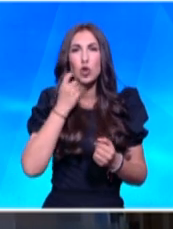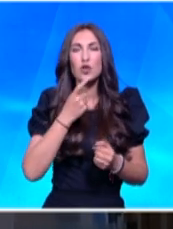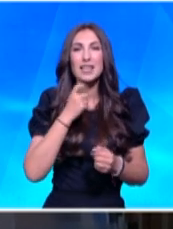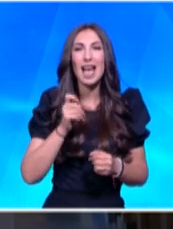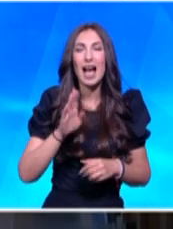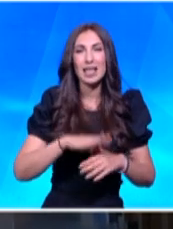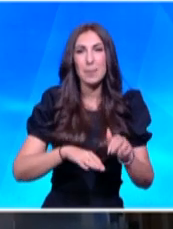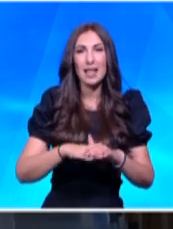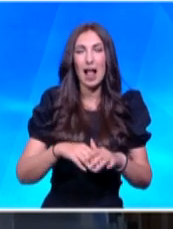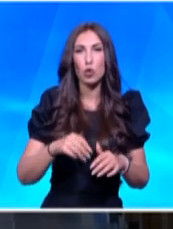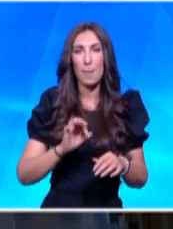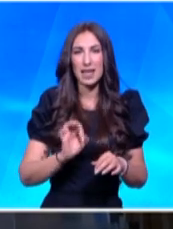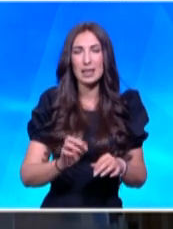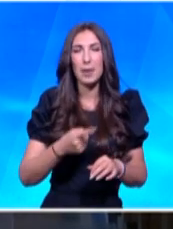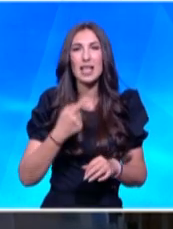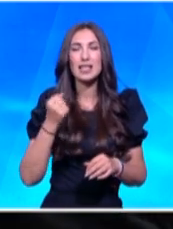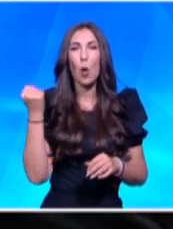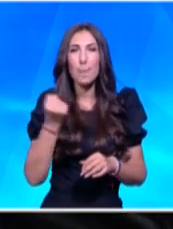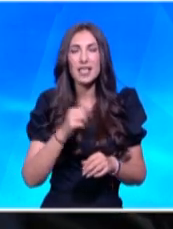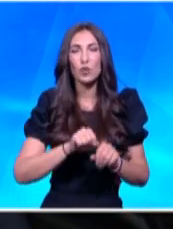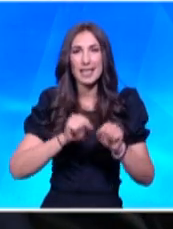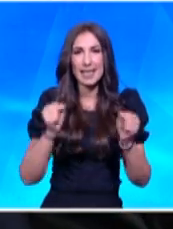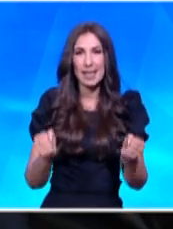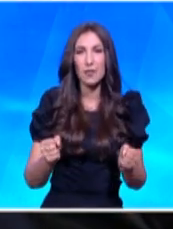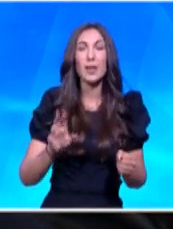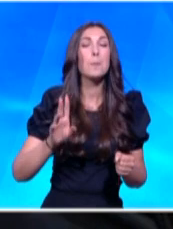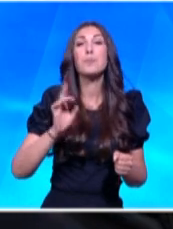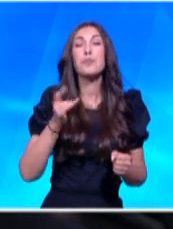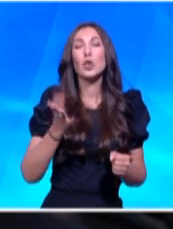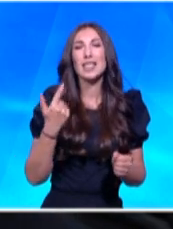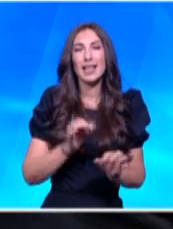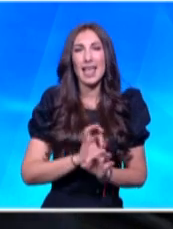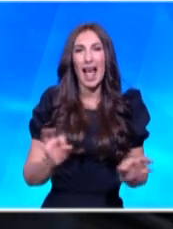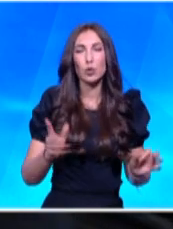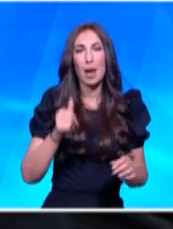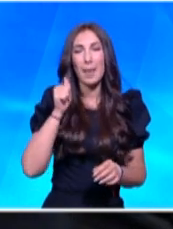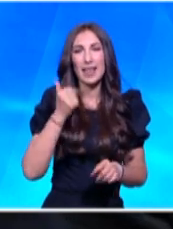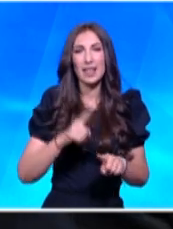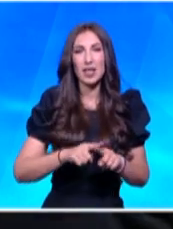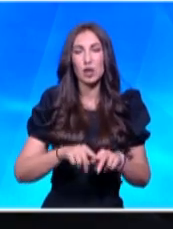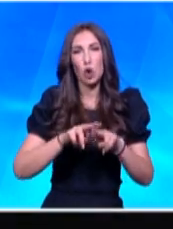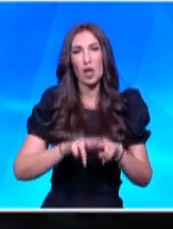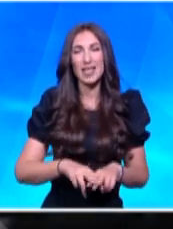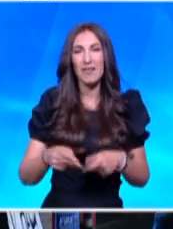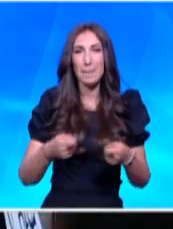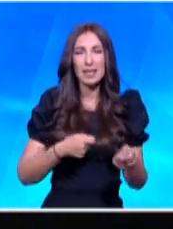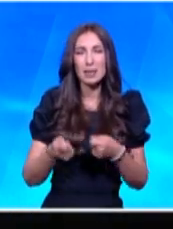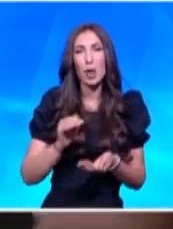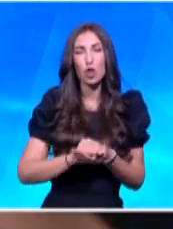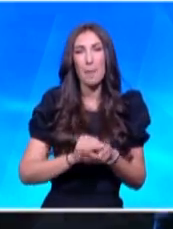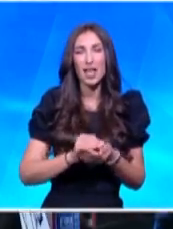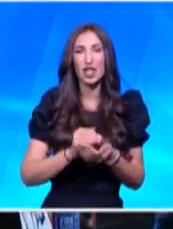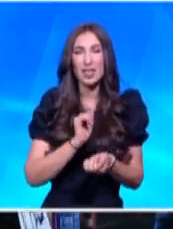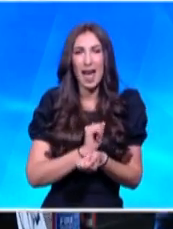криминални престъпления, сред които убийство и изнасилване. Но след като стана ясно, че апелативният съд оставя бизнесмена под домашен